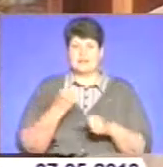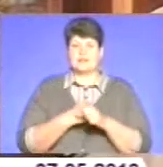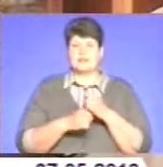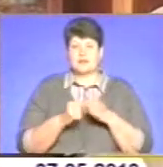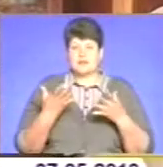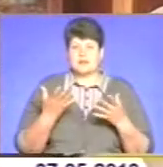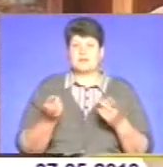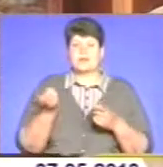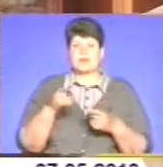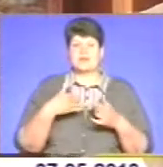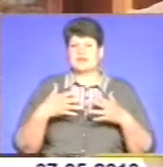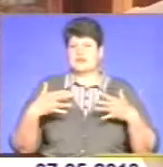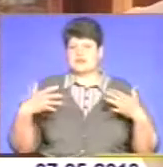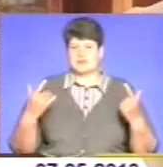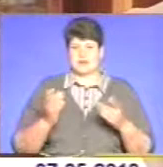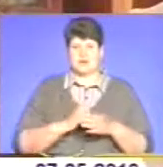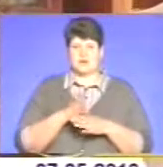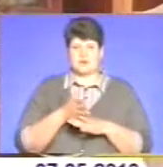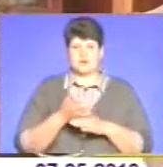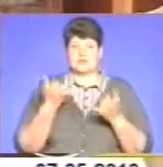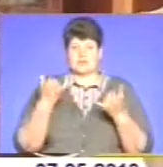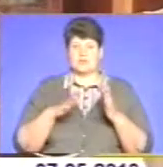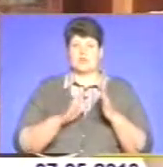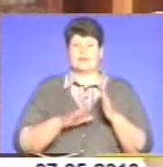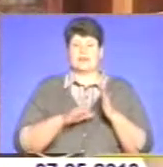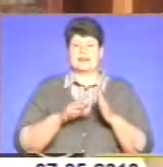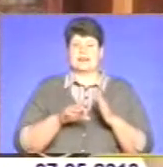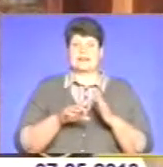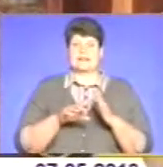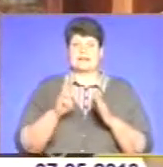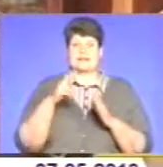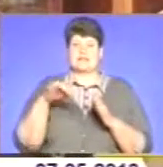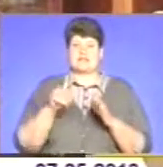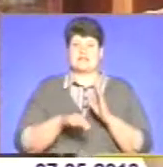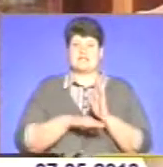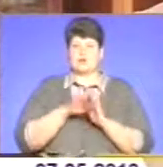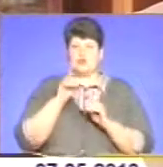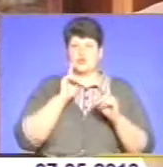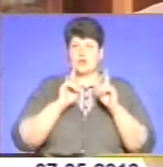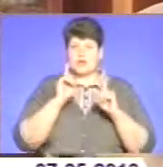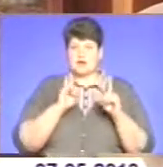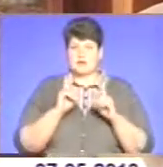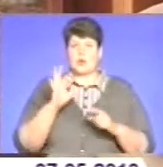різні гості. Цього року у нас був депутат Верховної Ради пан Олексій Кайда з